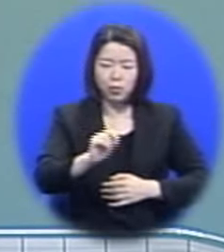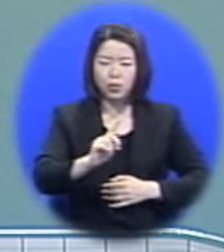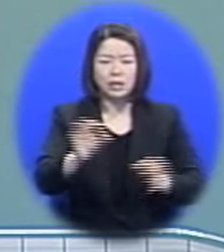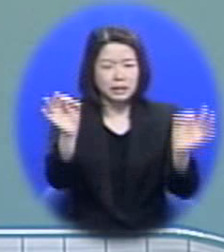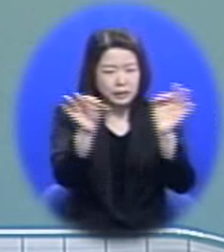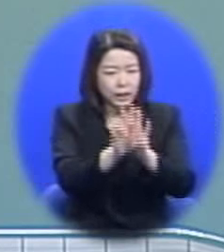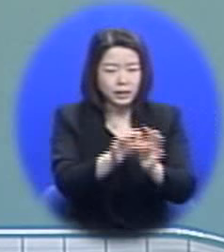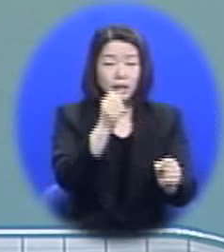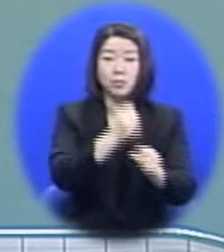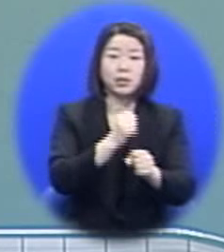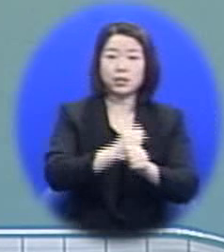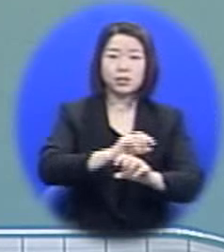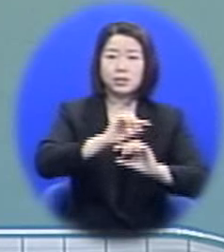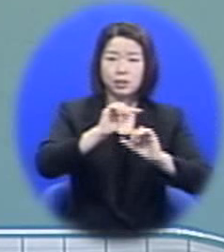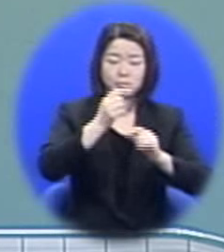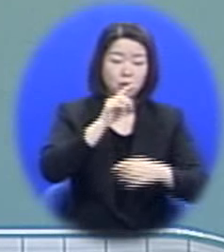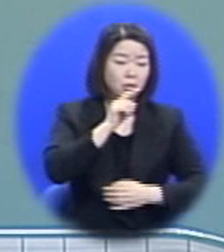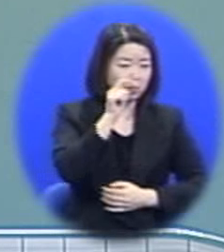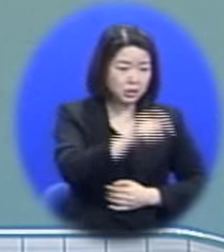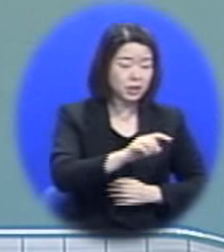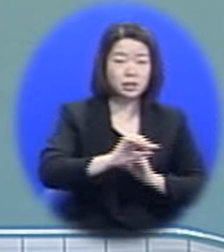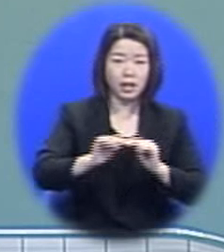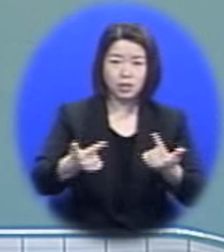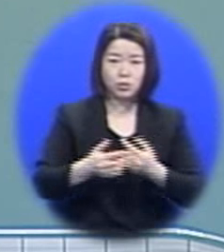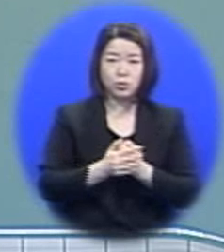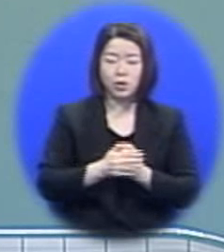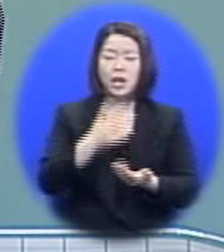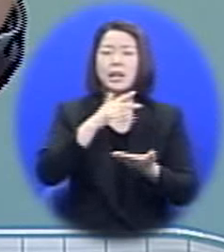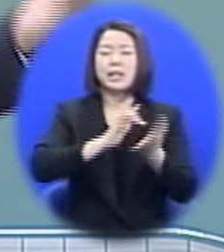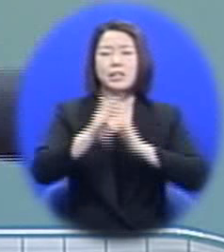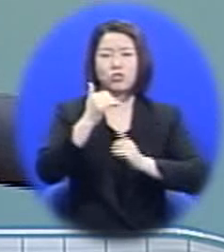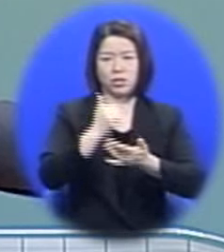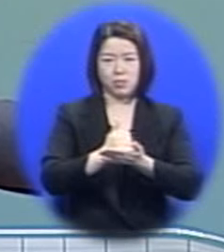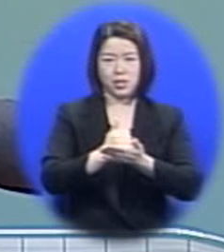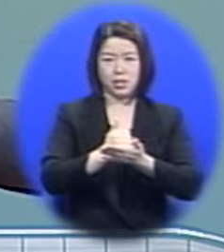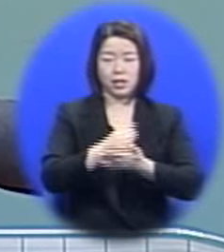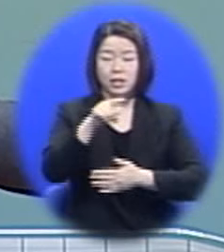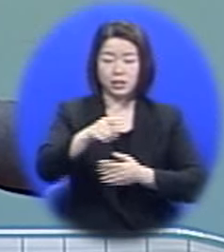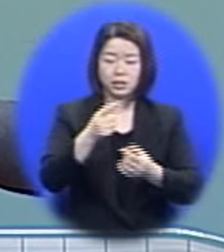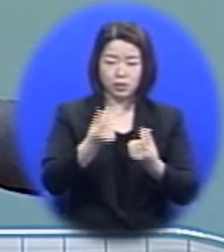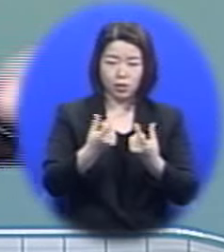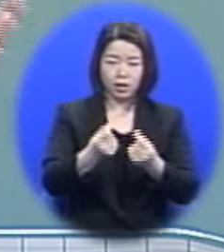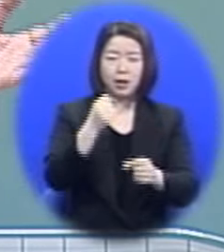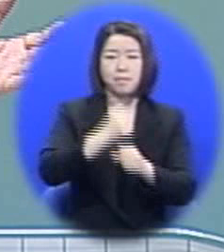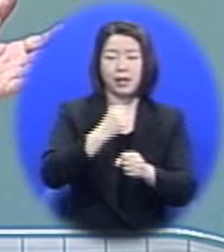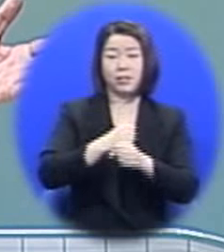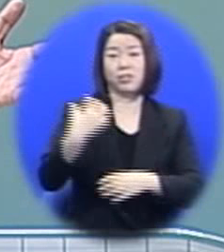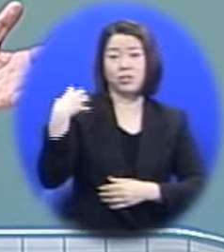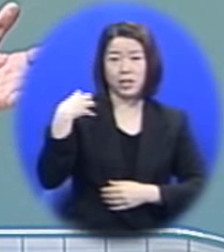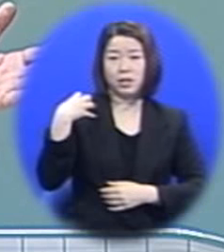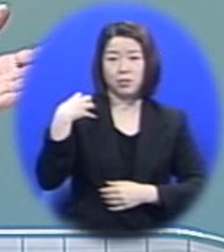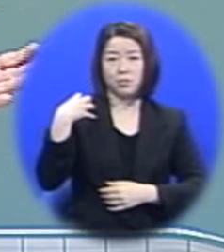않으시고 주님이 깨끗하게 하시고 티나 주름이 없게 해 주시겠다는 거